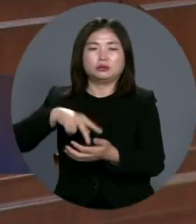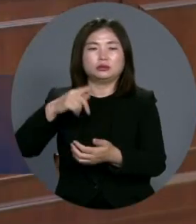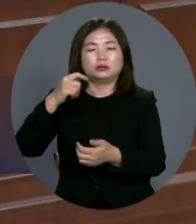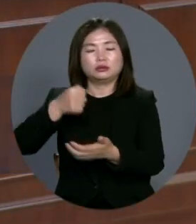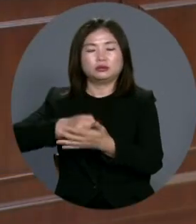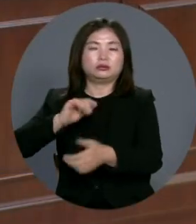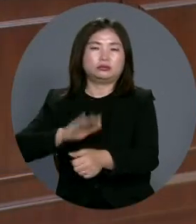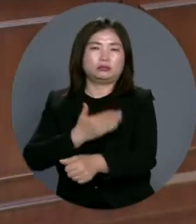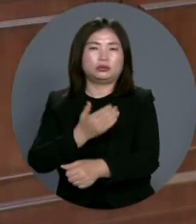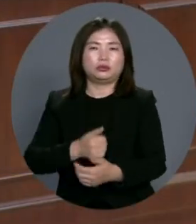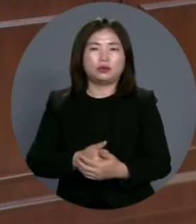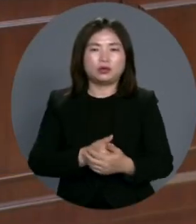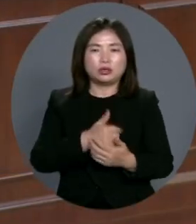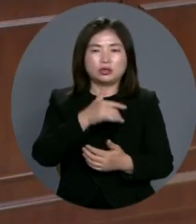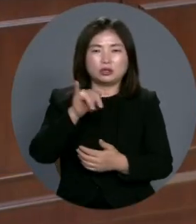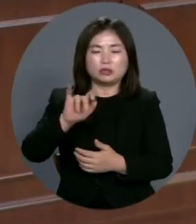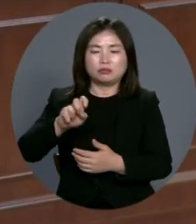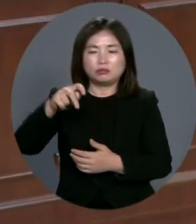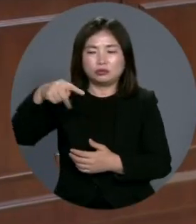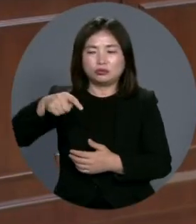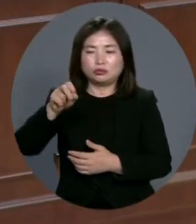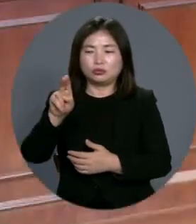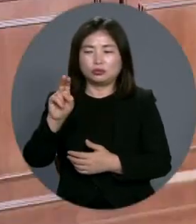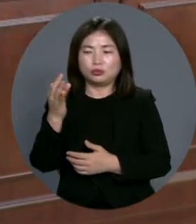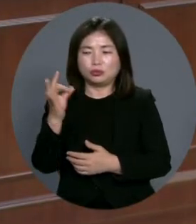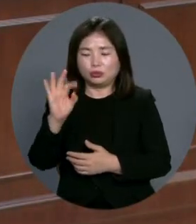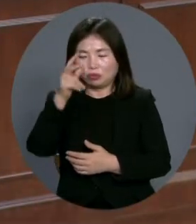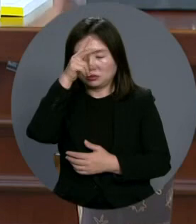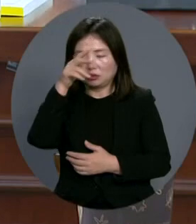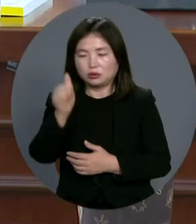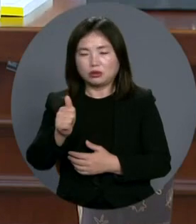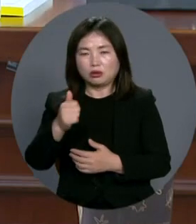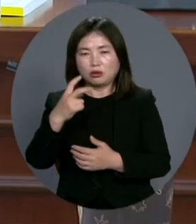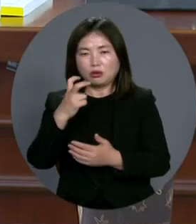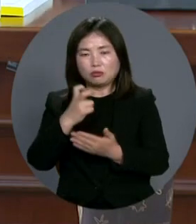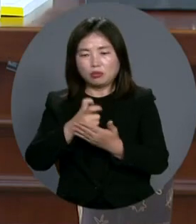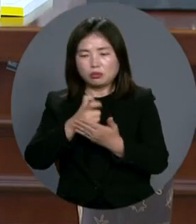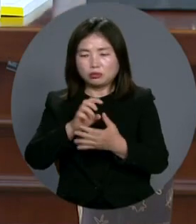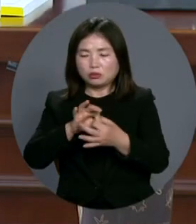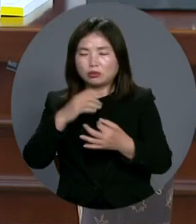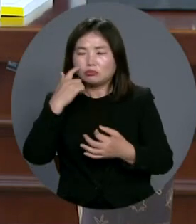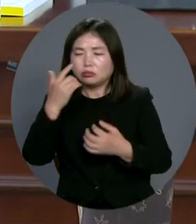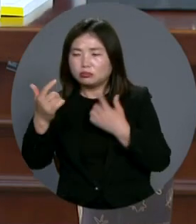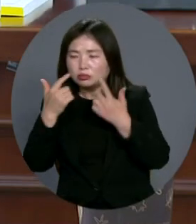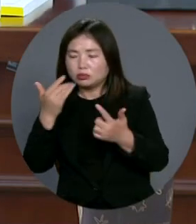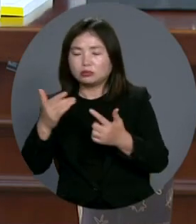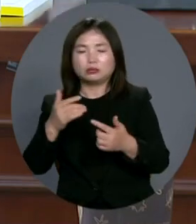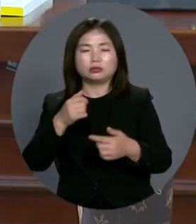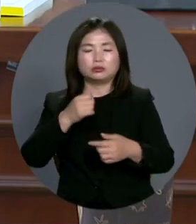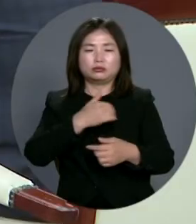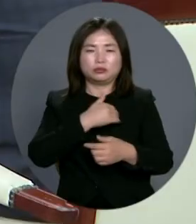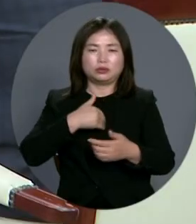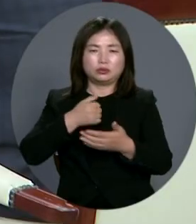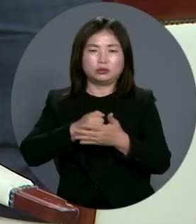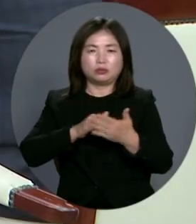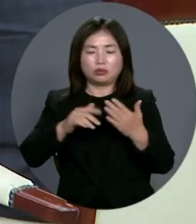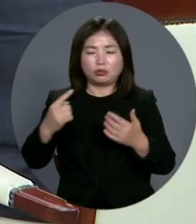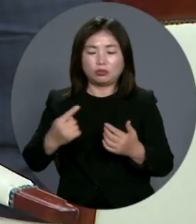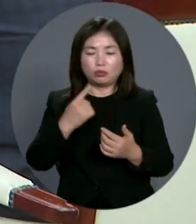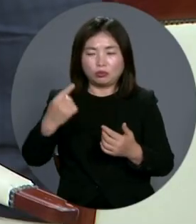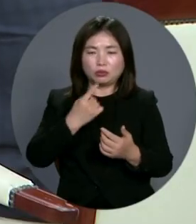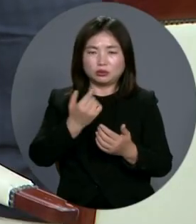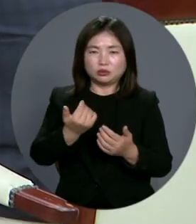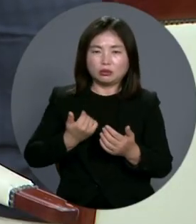이렇게 김수영 대구 경찰청장은 법률 검토를 충분히 한 결정이라면도 고소 고발이 있기